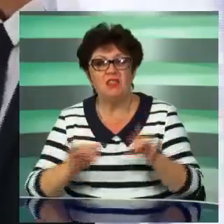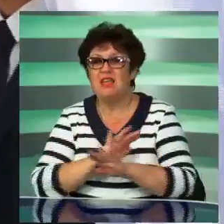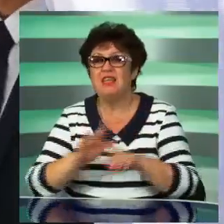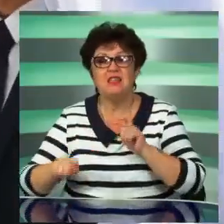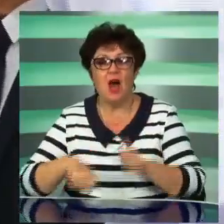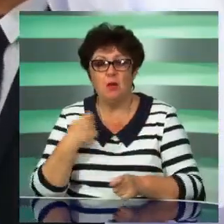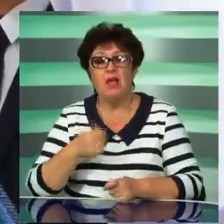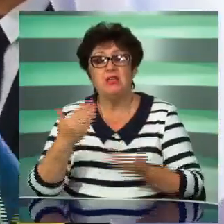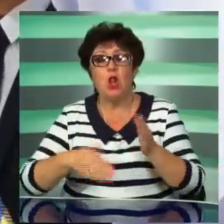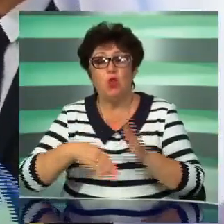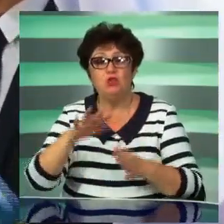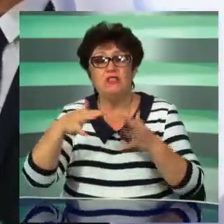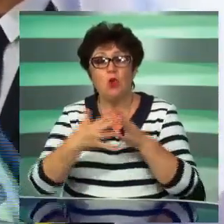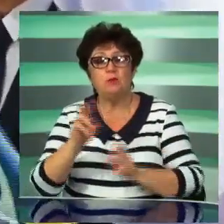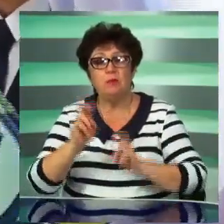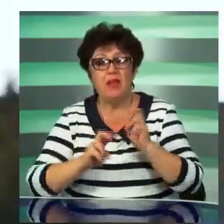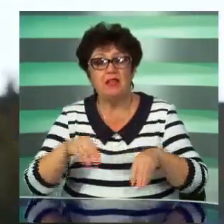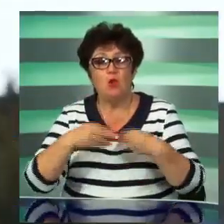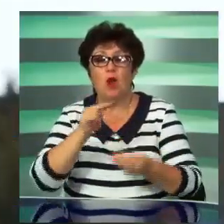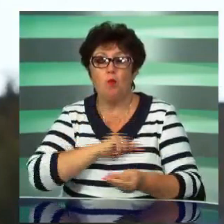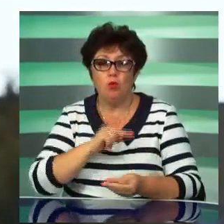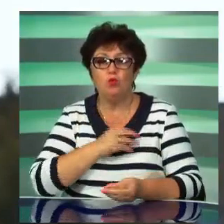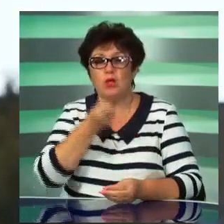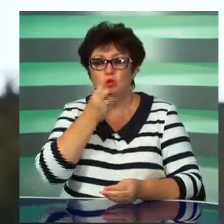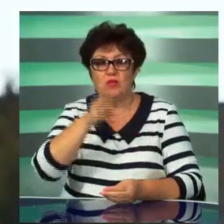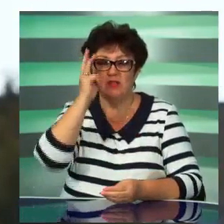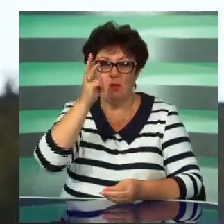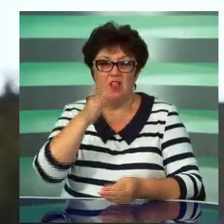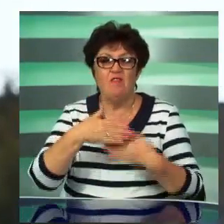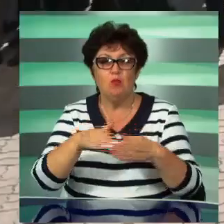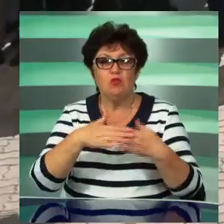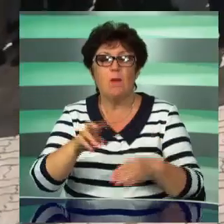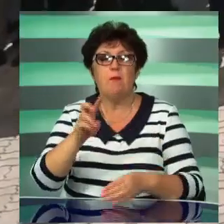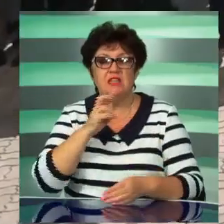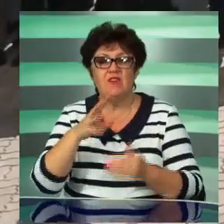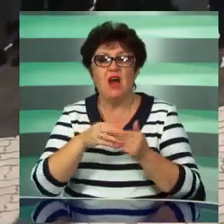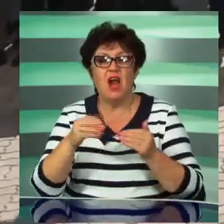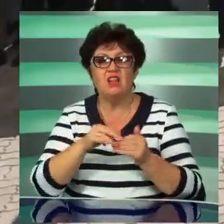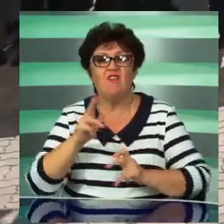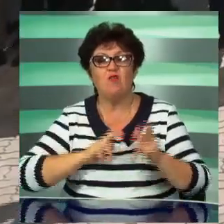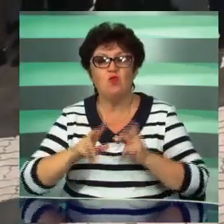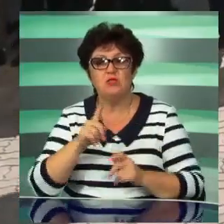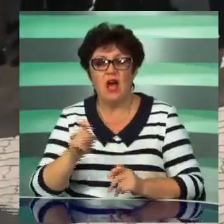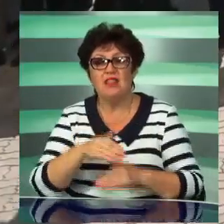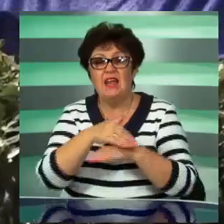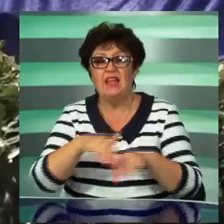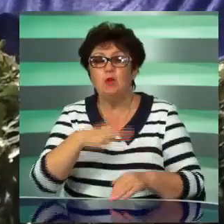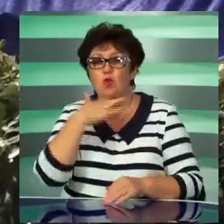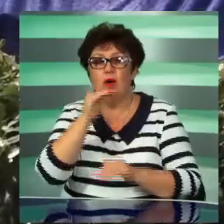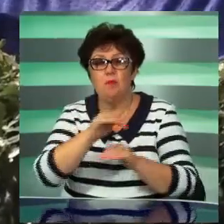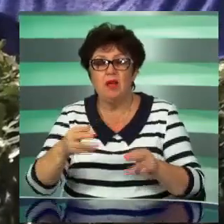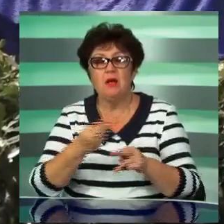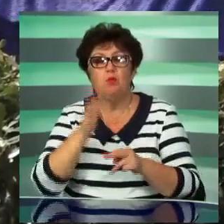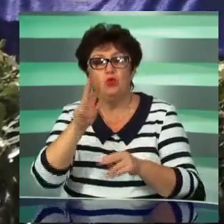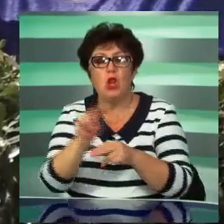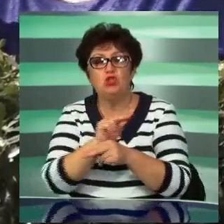недаром. Если лучшие сельхозпредприятия дают работу и достойный заработок выпускникам Брянского аграрного вуза. На линейке сотни ребят. Они будут